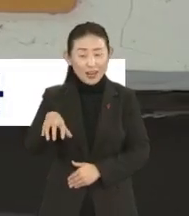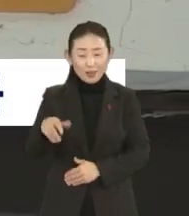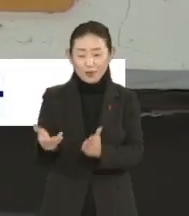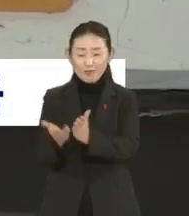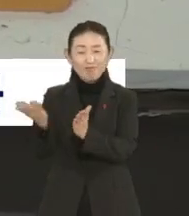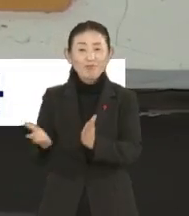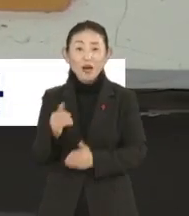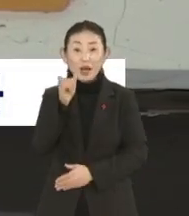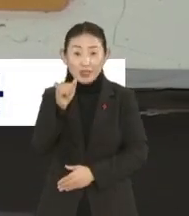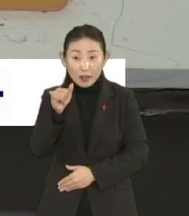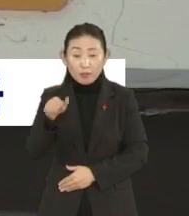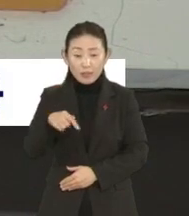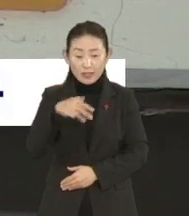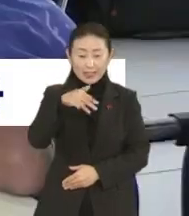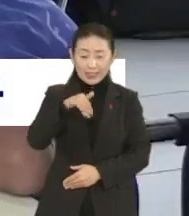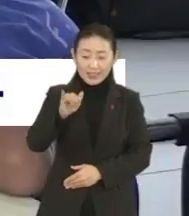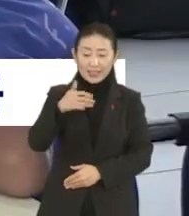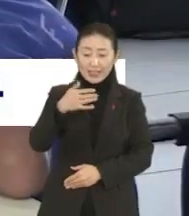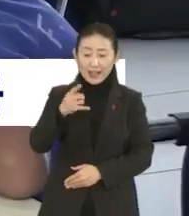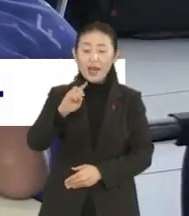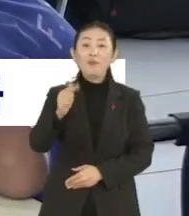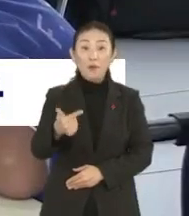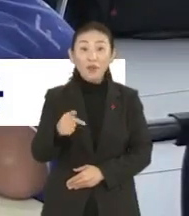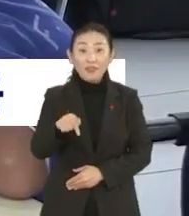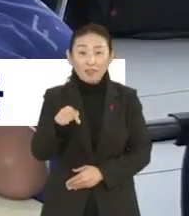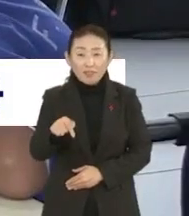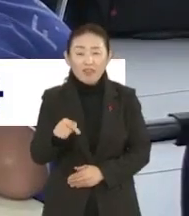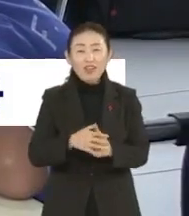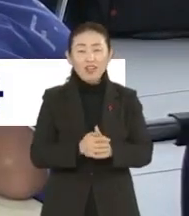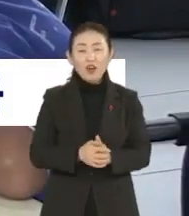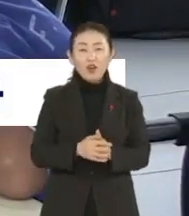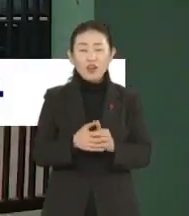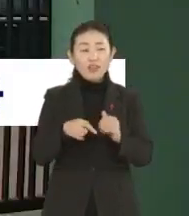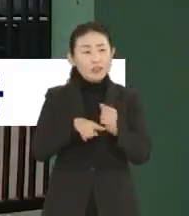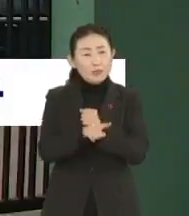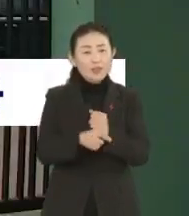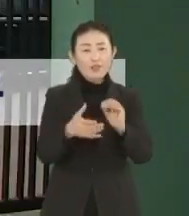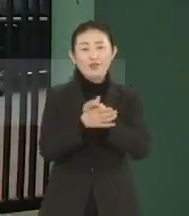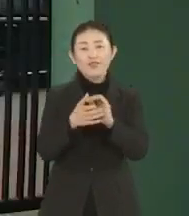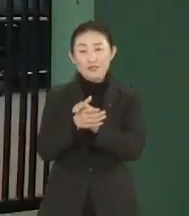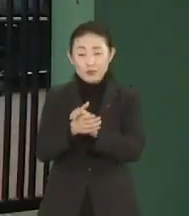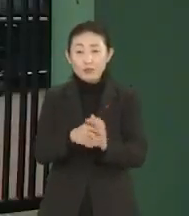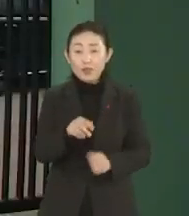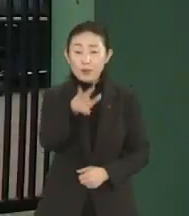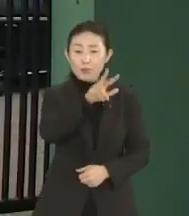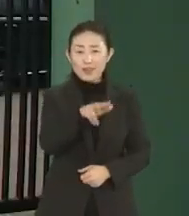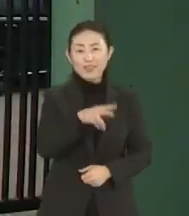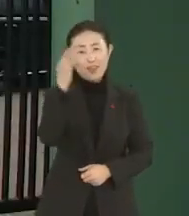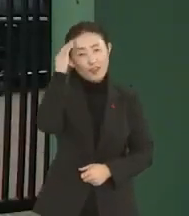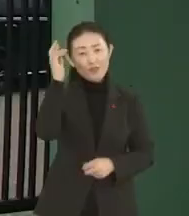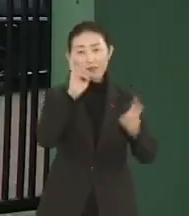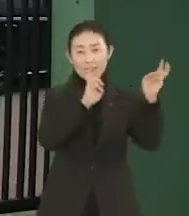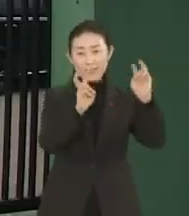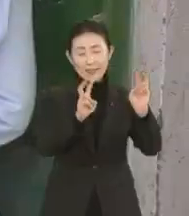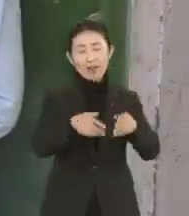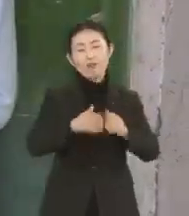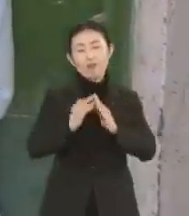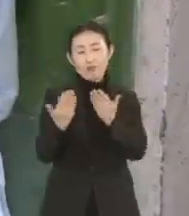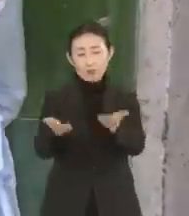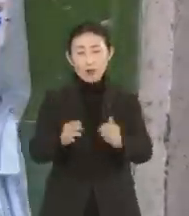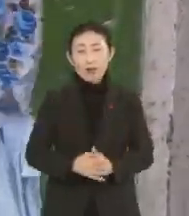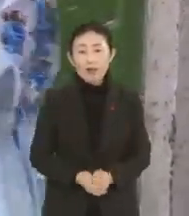찌레본. 찌레본의 친구란 뜻으로 현지 진출한 발전회사가 제공했습니다. 학교 시설도 대거 바뀌고